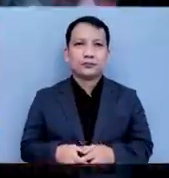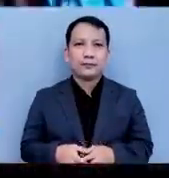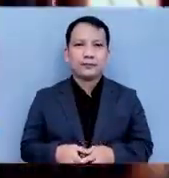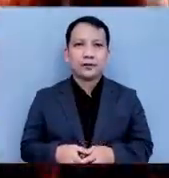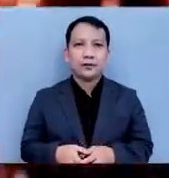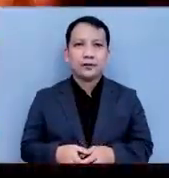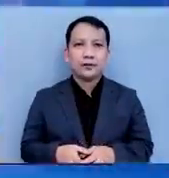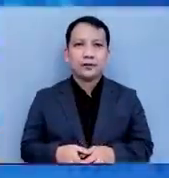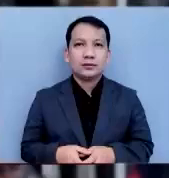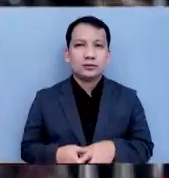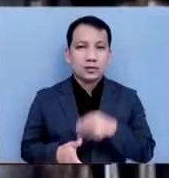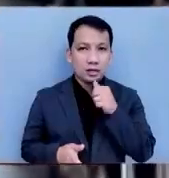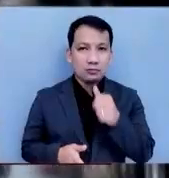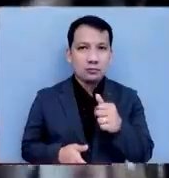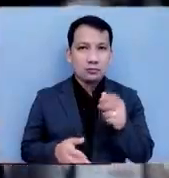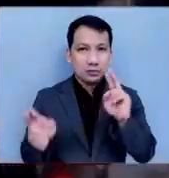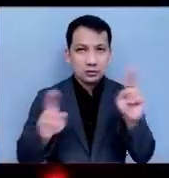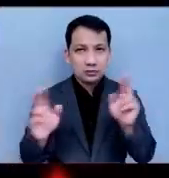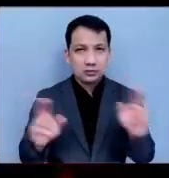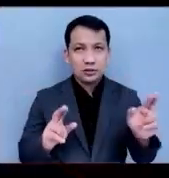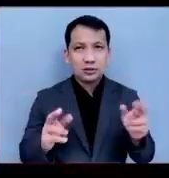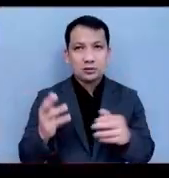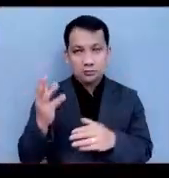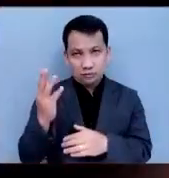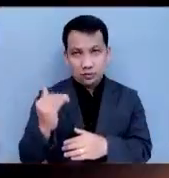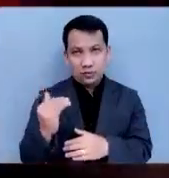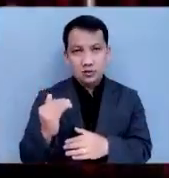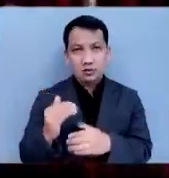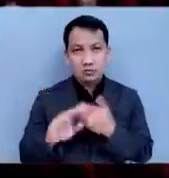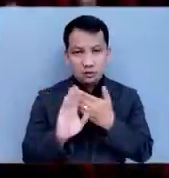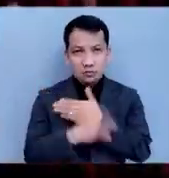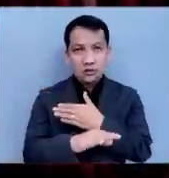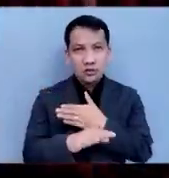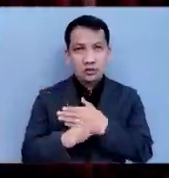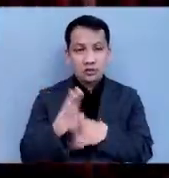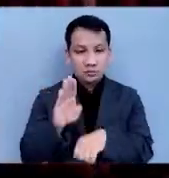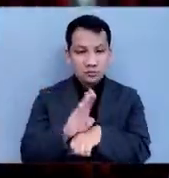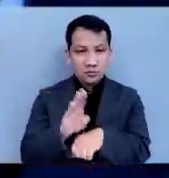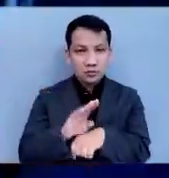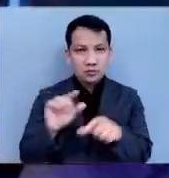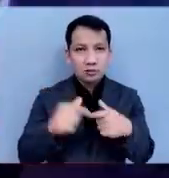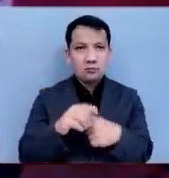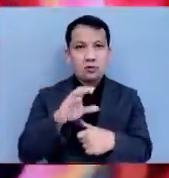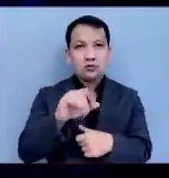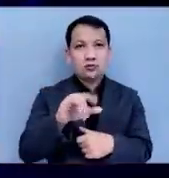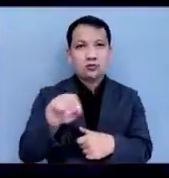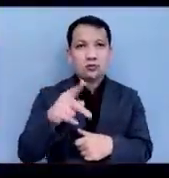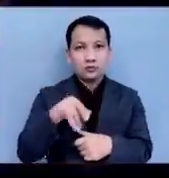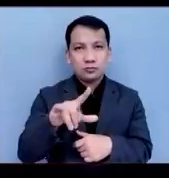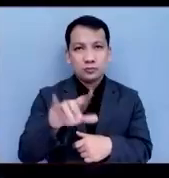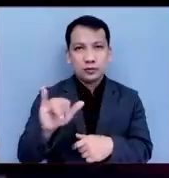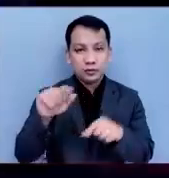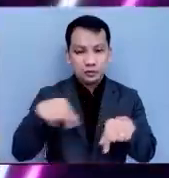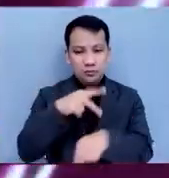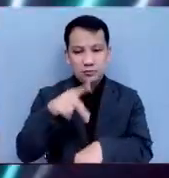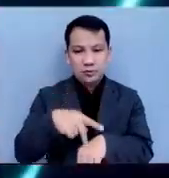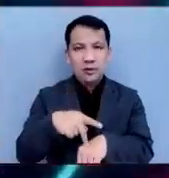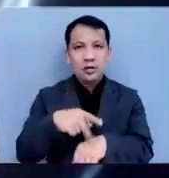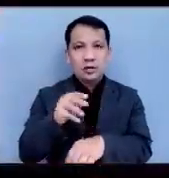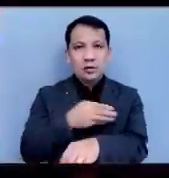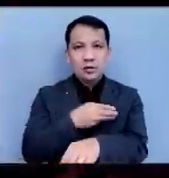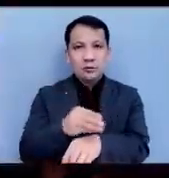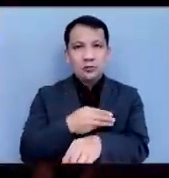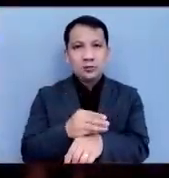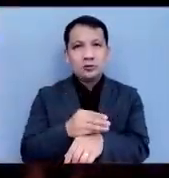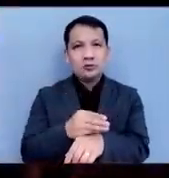Hindi lang mga ARMY ang dapat mag-ready dahil babalik ang British boy band na Coldplay sa Pilipinas para sa kanilang Music of the